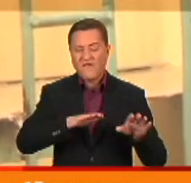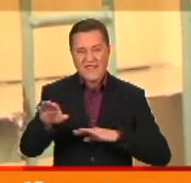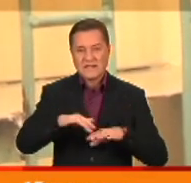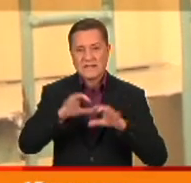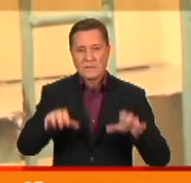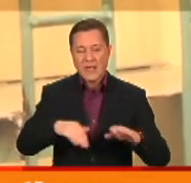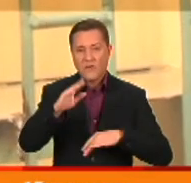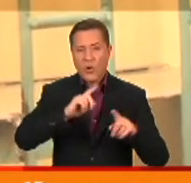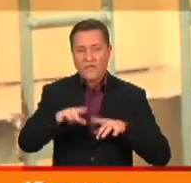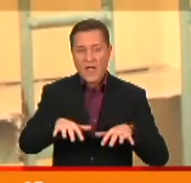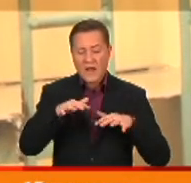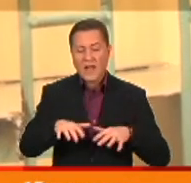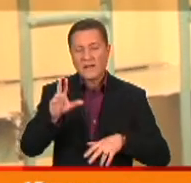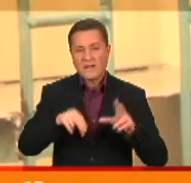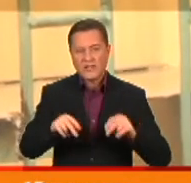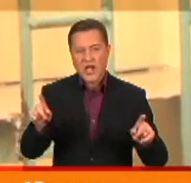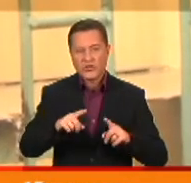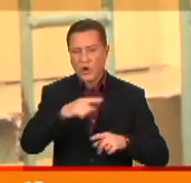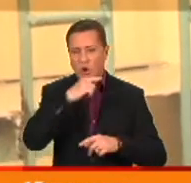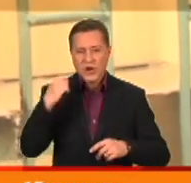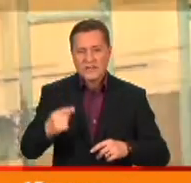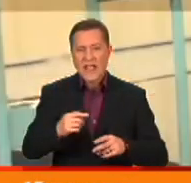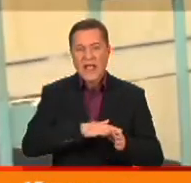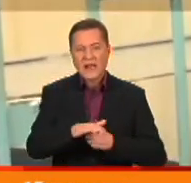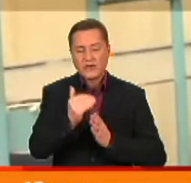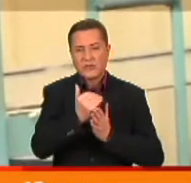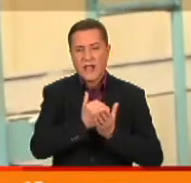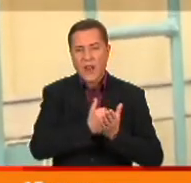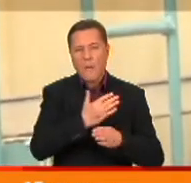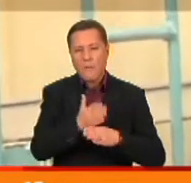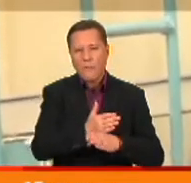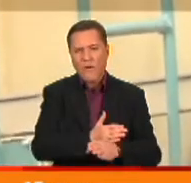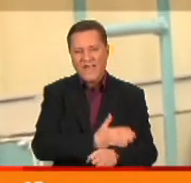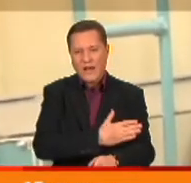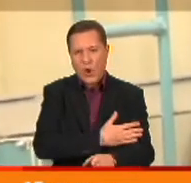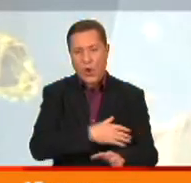вважає, що Росія реалізує сценарій повільного вбивства Олега.